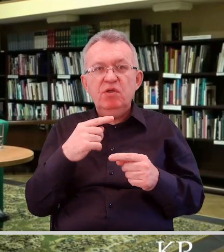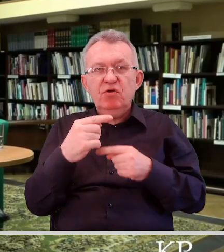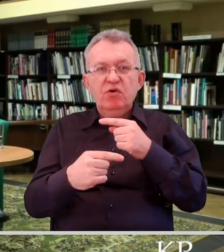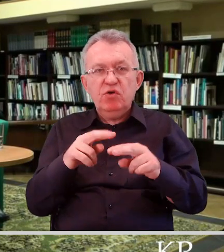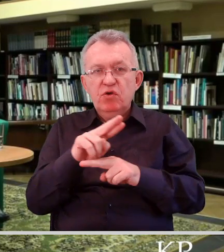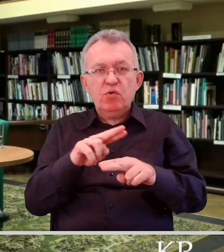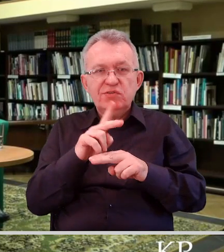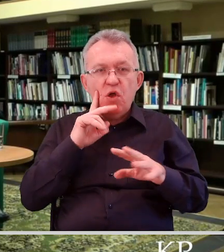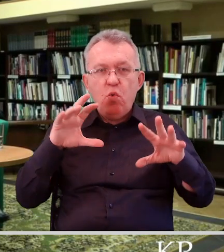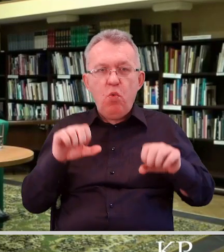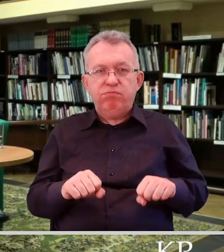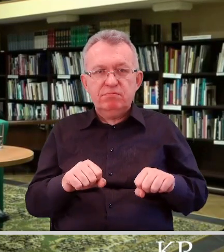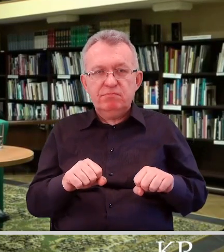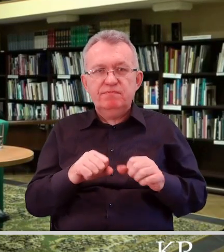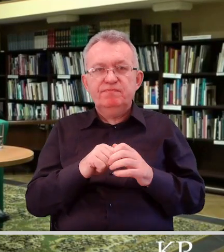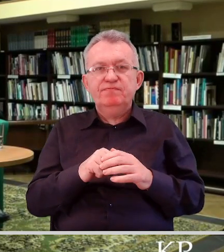rodziny chłopskiej.